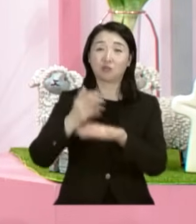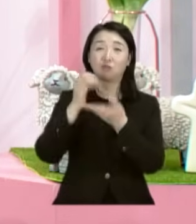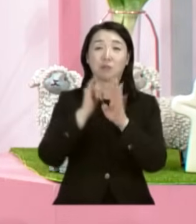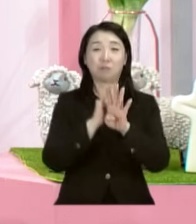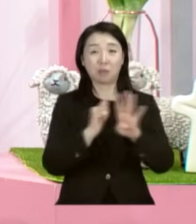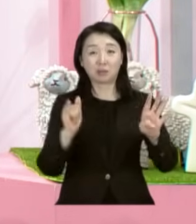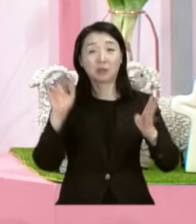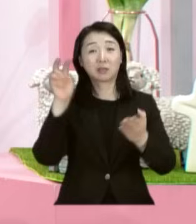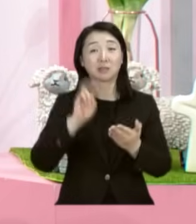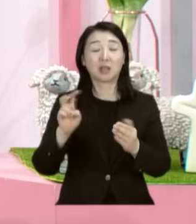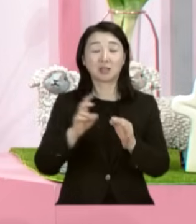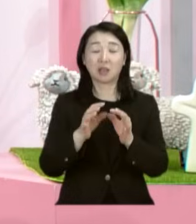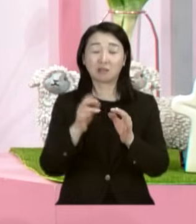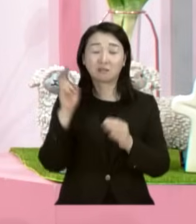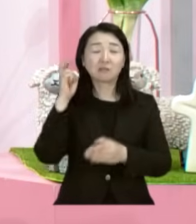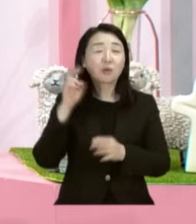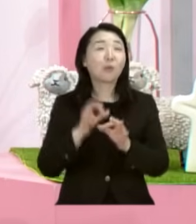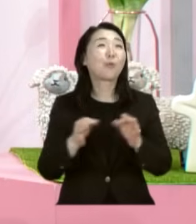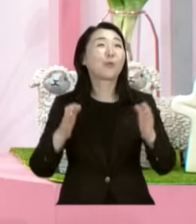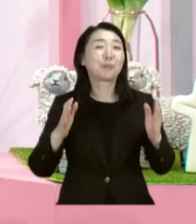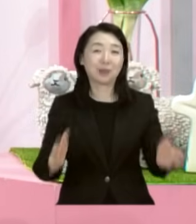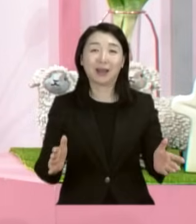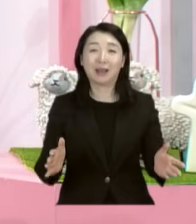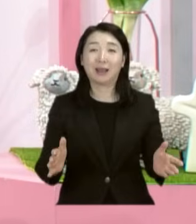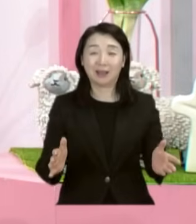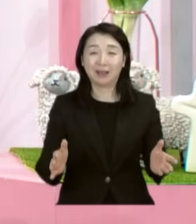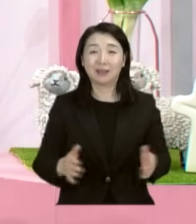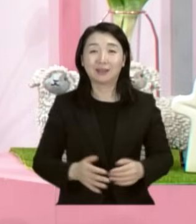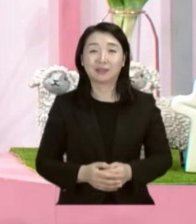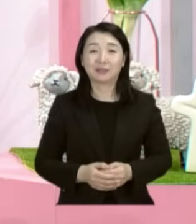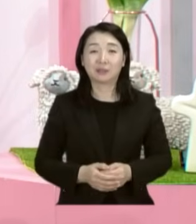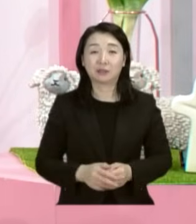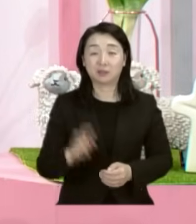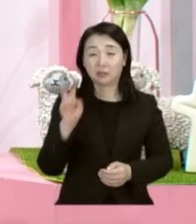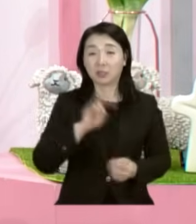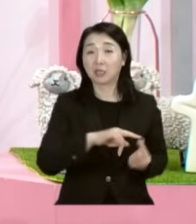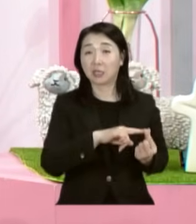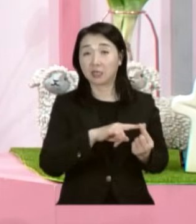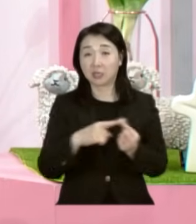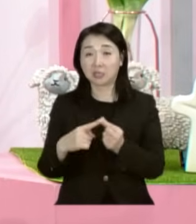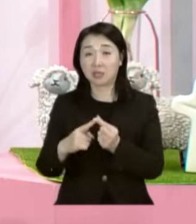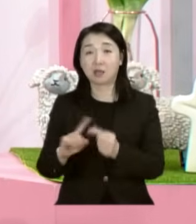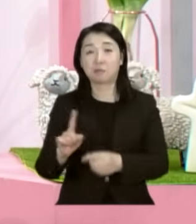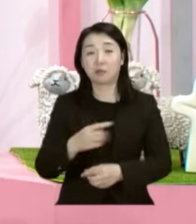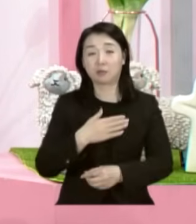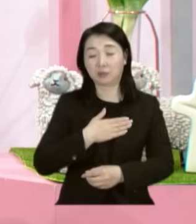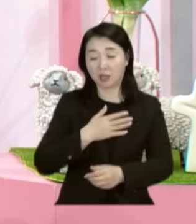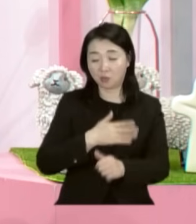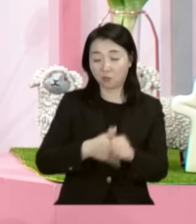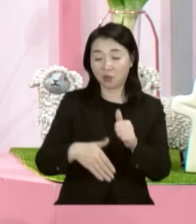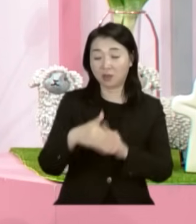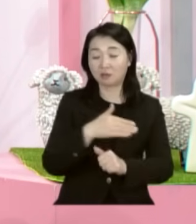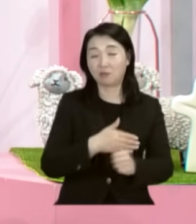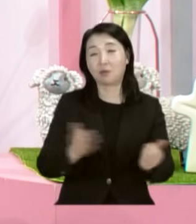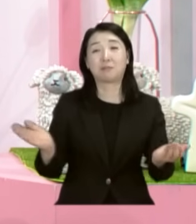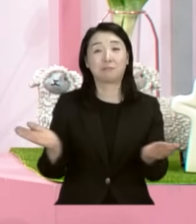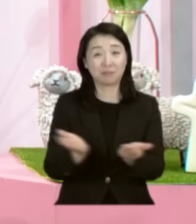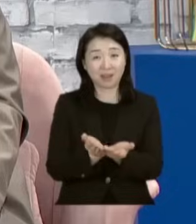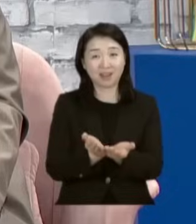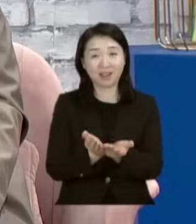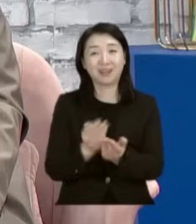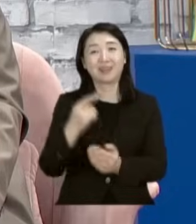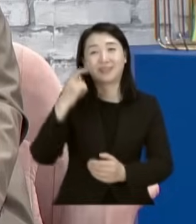주의 백성이라는 찬양 오랜만에 들었어요 오랜만에 들었는데 그 찬양의 가사가 뭔가 나의 환경과